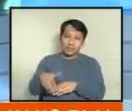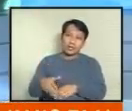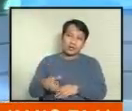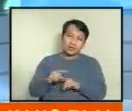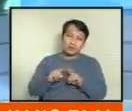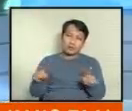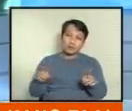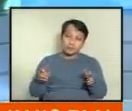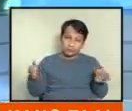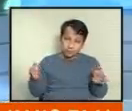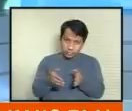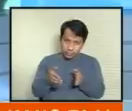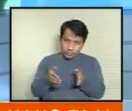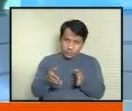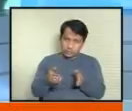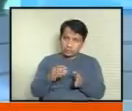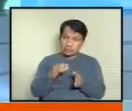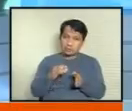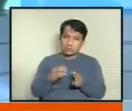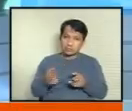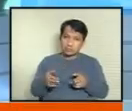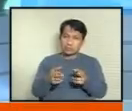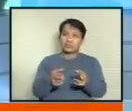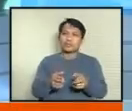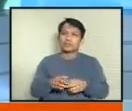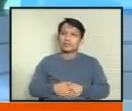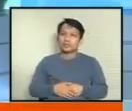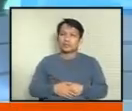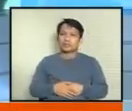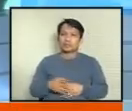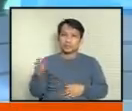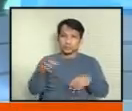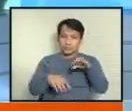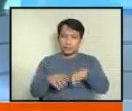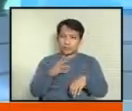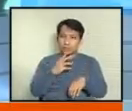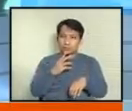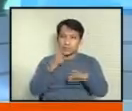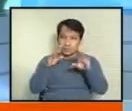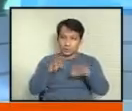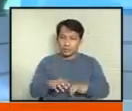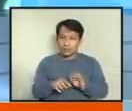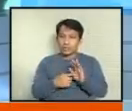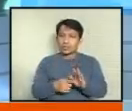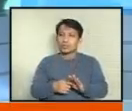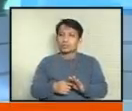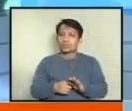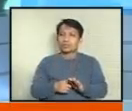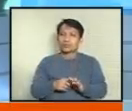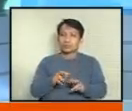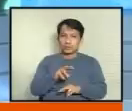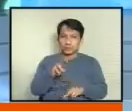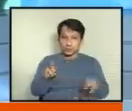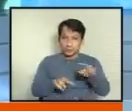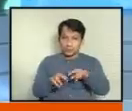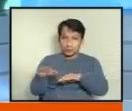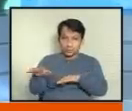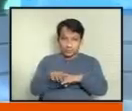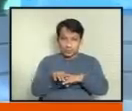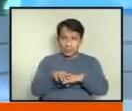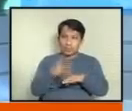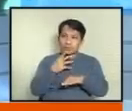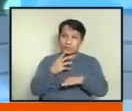Dahil po committed yung ilog doon sa maraming abo, naipon yung tubig ulan dito sa Taal, kaya't nag-reverse ang flow ng